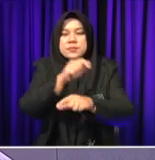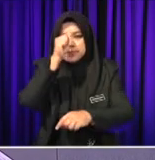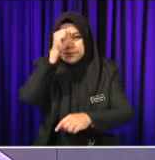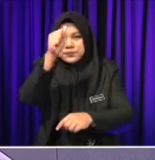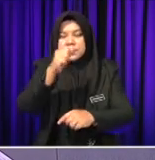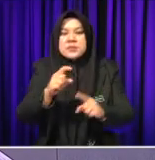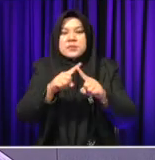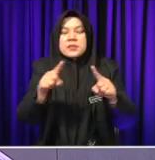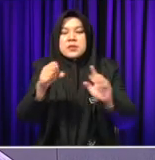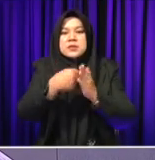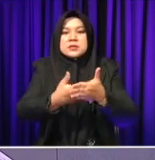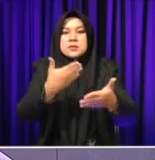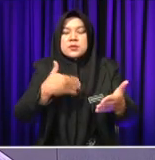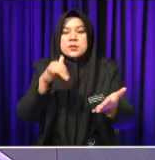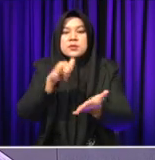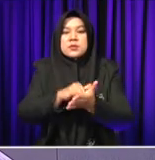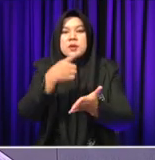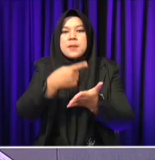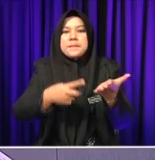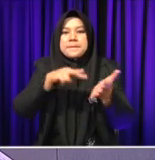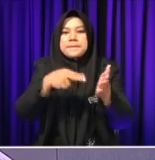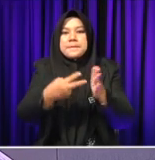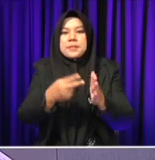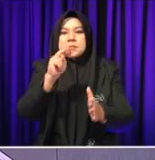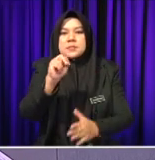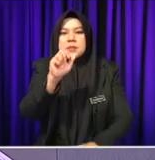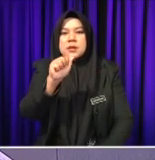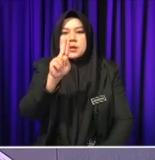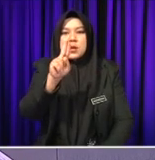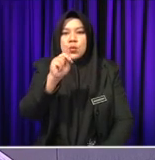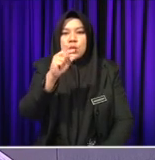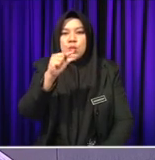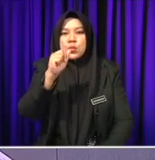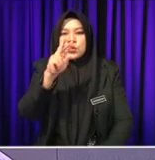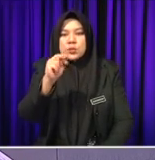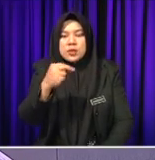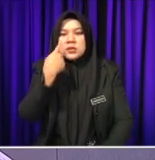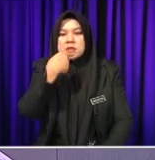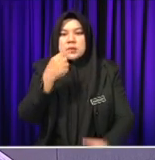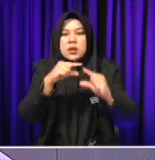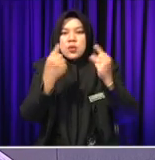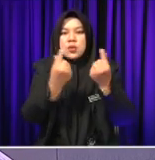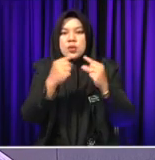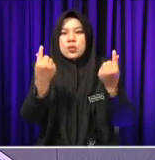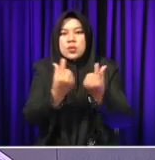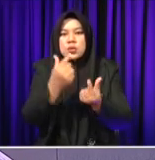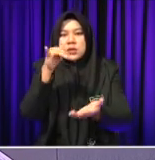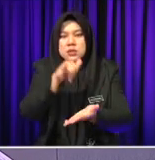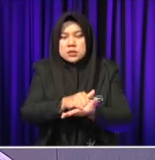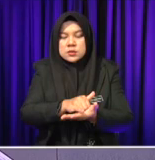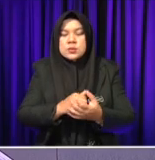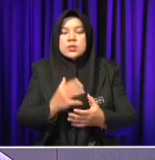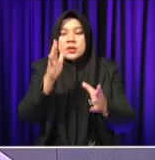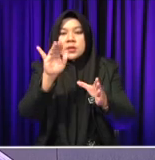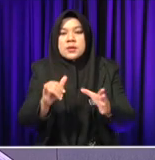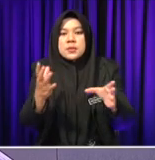Allahu sebelum itu apakah maksud naungan dan siapakah golongan-golongan tersebut yang akan dapat naungan Allah Subhanahu